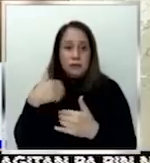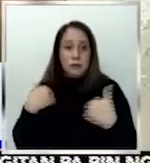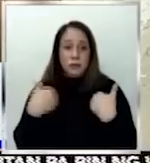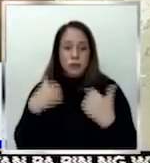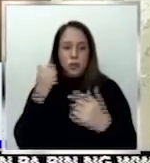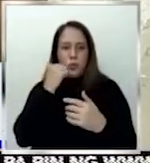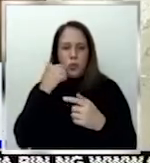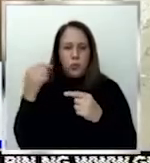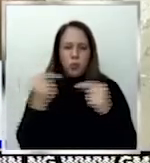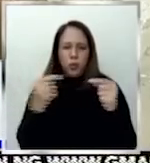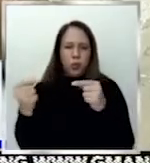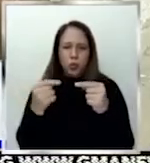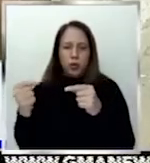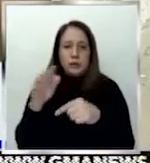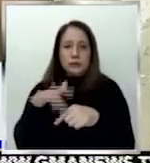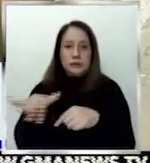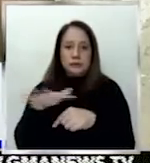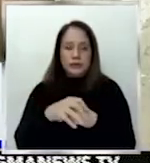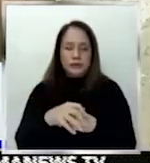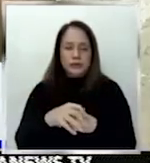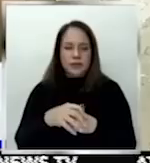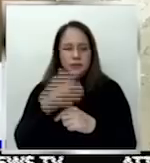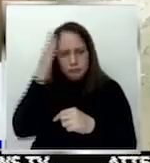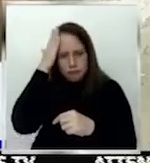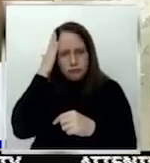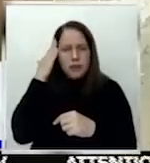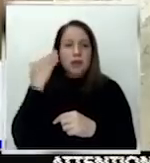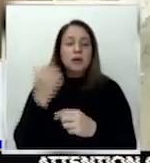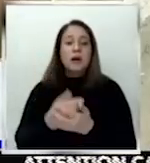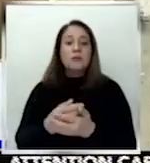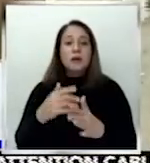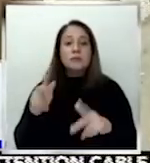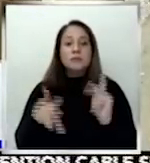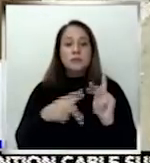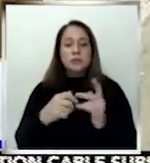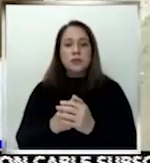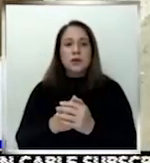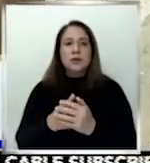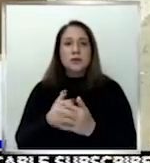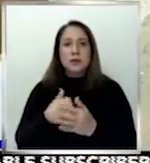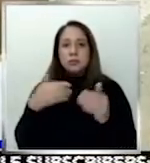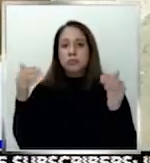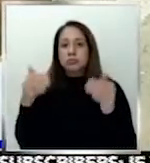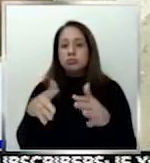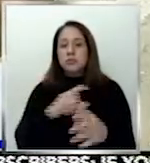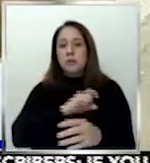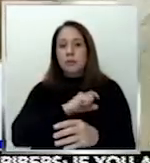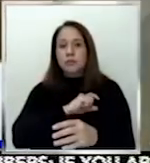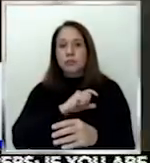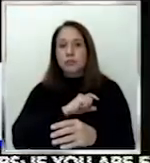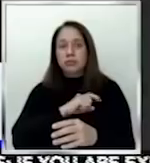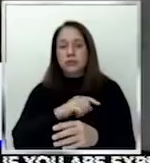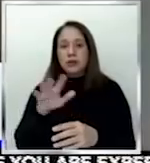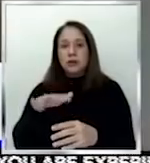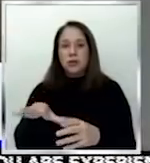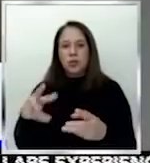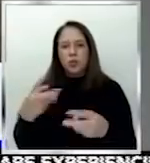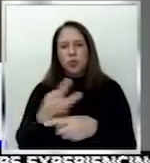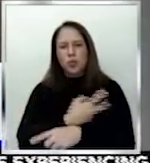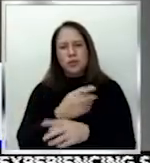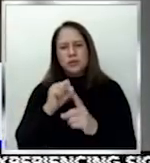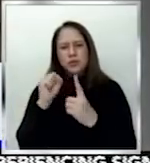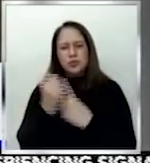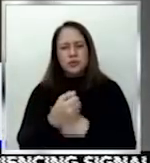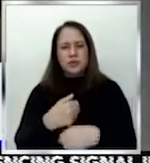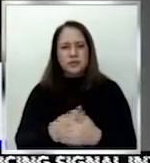kanilang lugar. Umaapila sila at maging mga residente. Natutukan ng mga pulis ang kanilang lumalalang problema. Bakaran